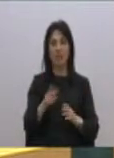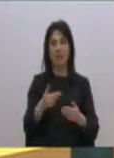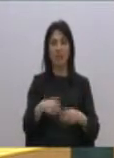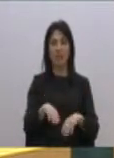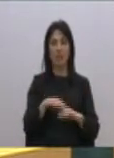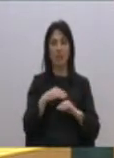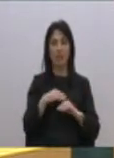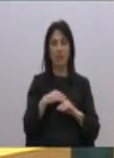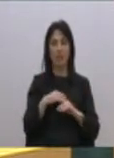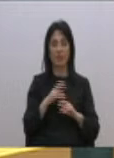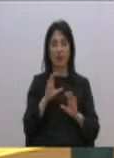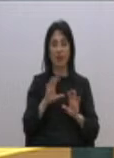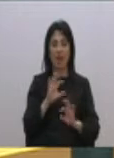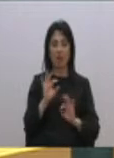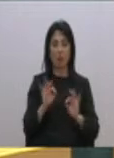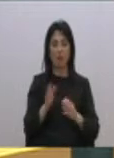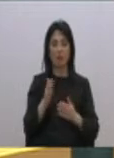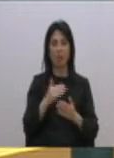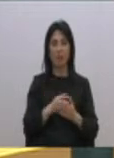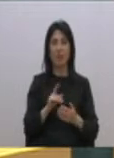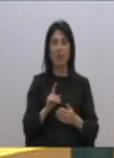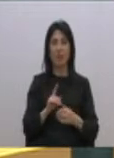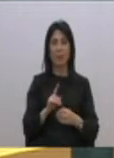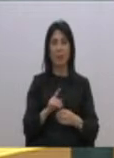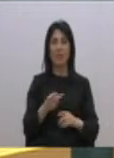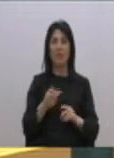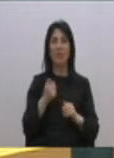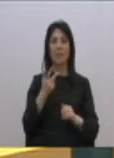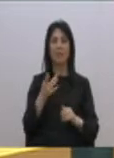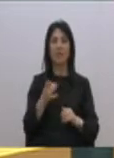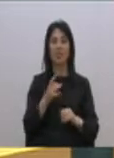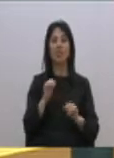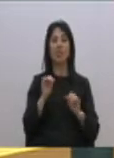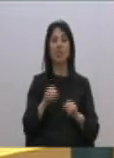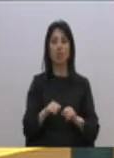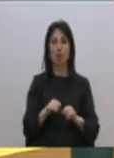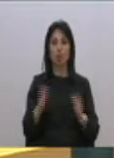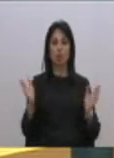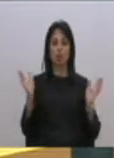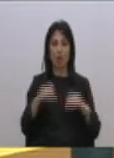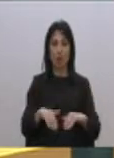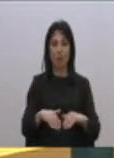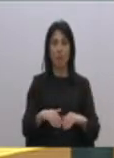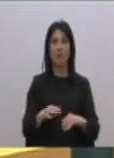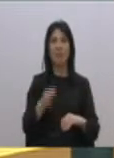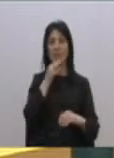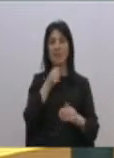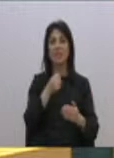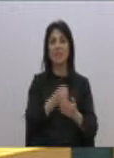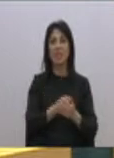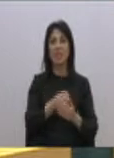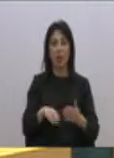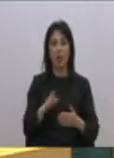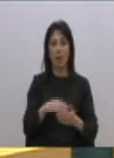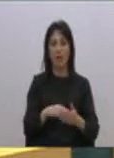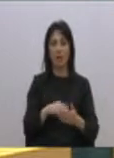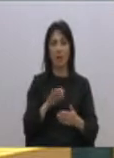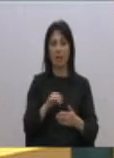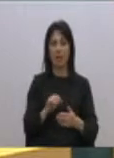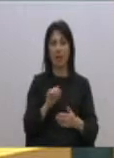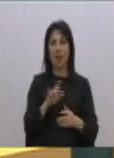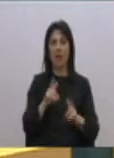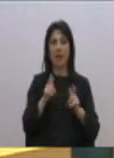tavazops, canon proiecti, șem de grames. Imdenger, ce udzlia, ce agdon. Sanam, sasamartlu, ardai, da